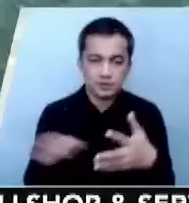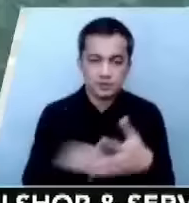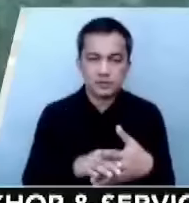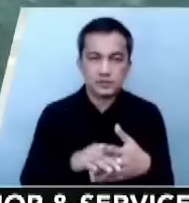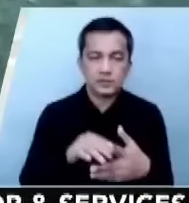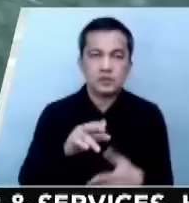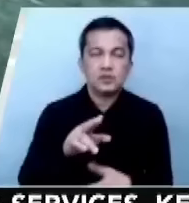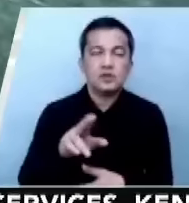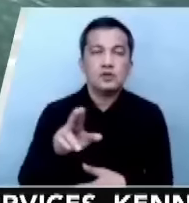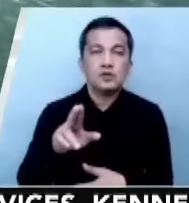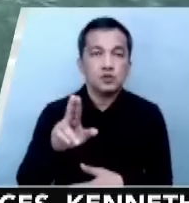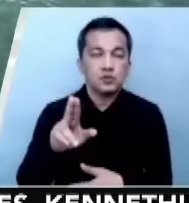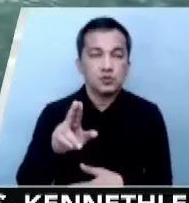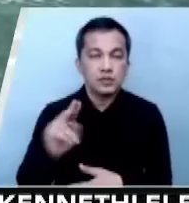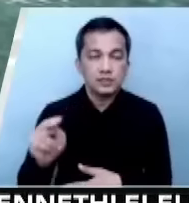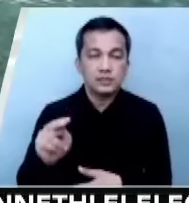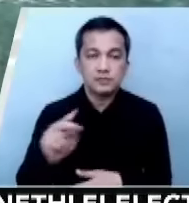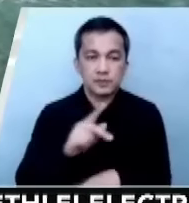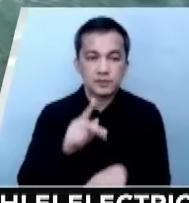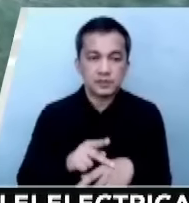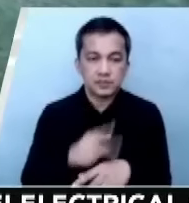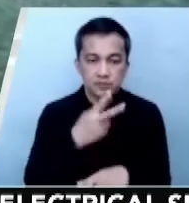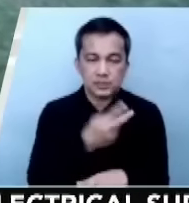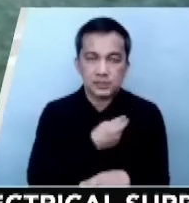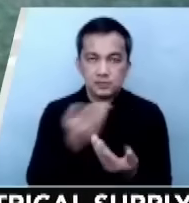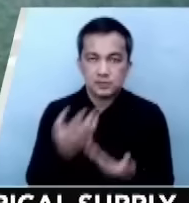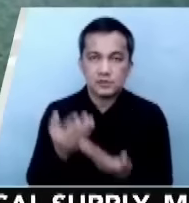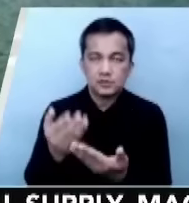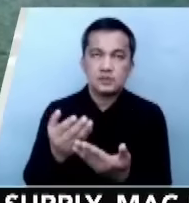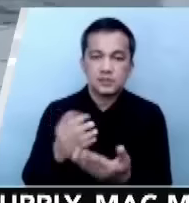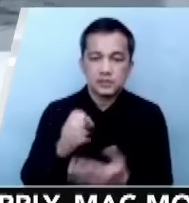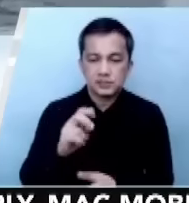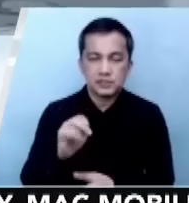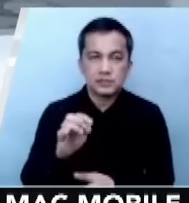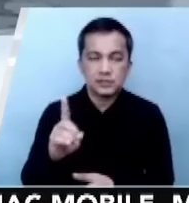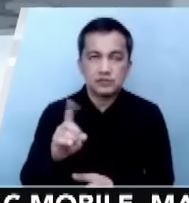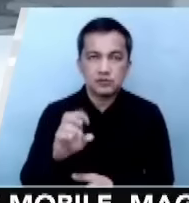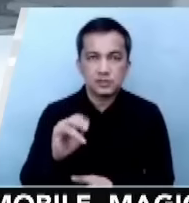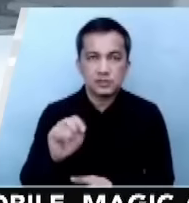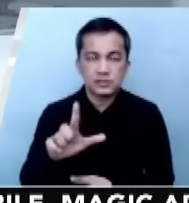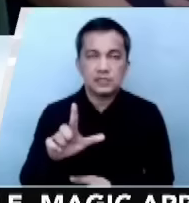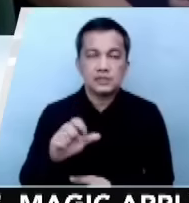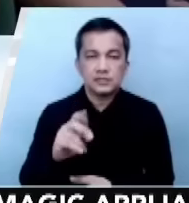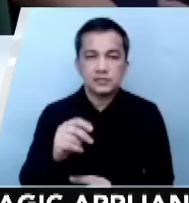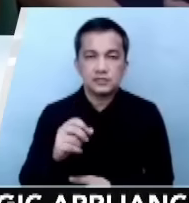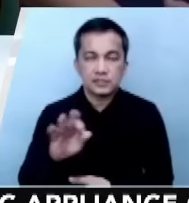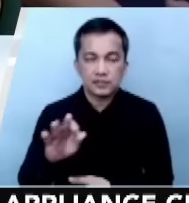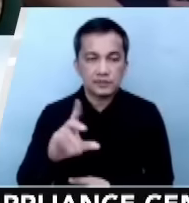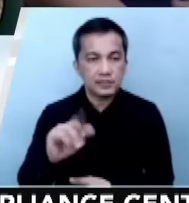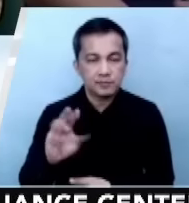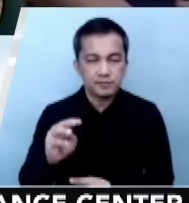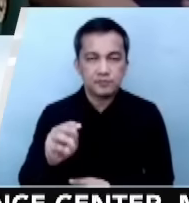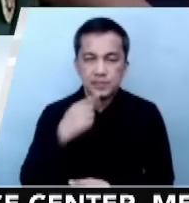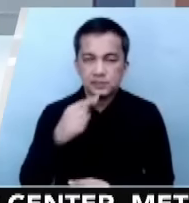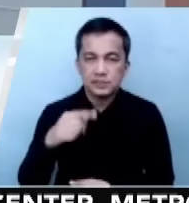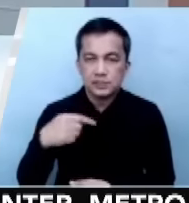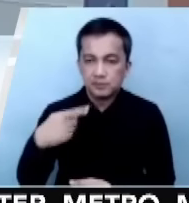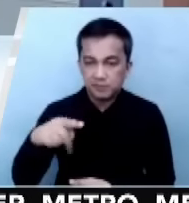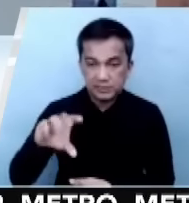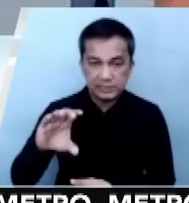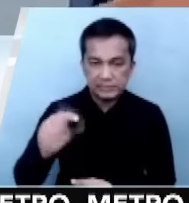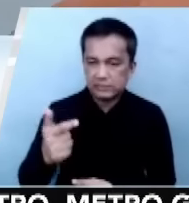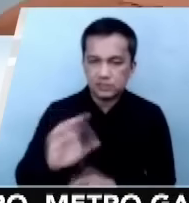Pilipinas, nagsubmiti din ang Vietnam ng Extended Continental Shelf Claim. Pero ayon sa PCG, hindi raw dapat makaapekto ang